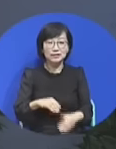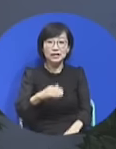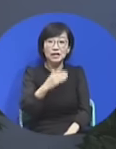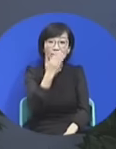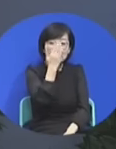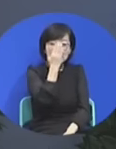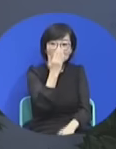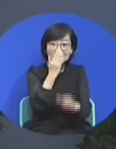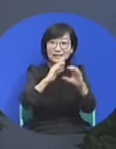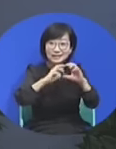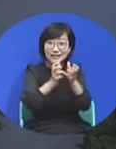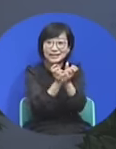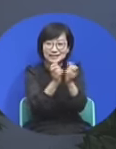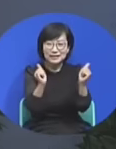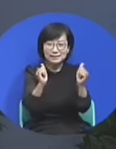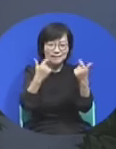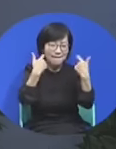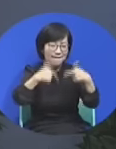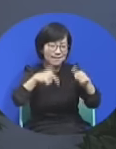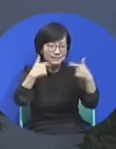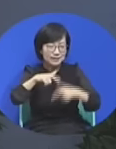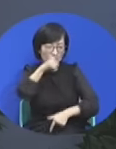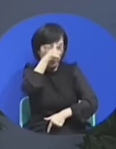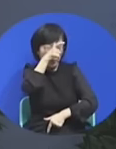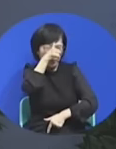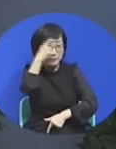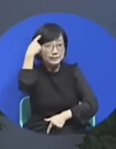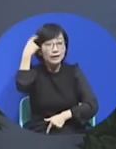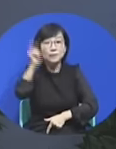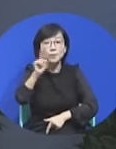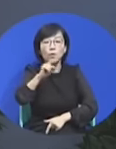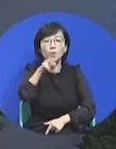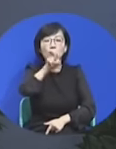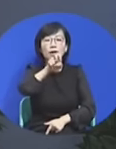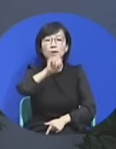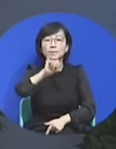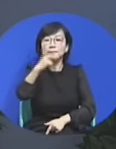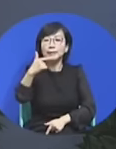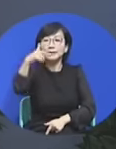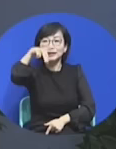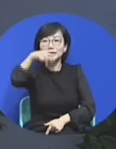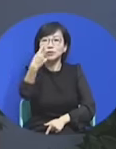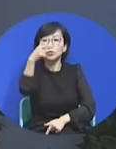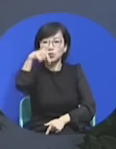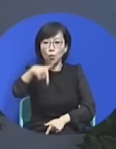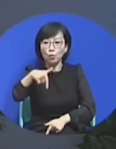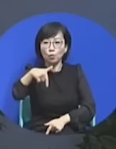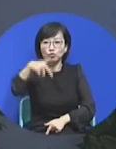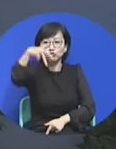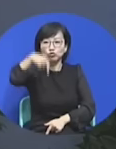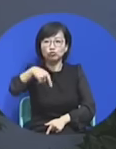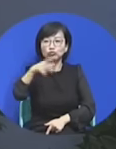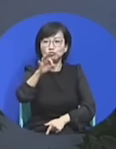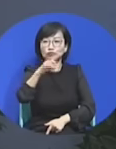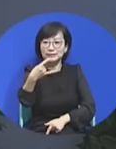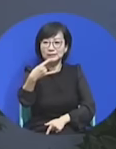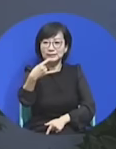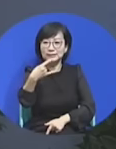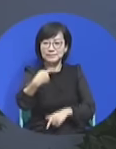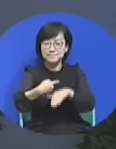늘 민족주의란 사상에 사로잡혀 있었어요. The Israelites were completely consumed with this distorted patriotism of